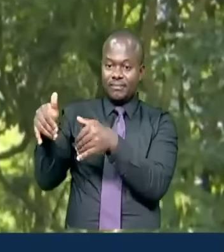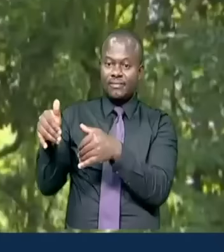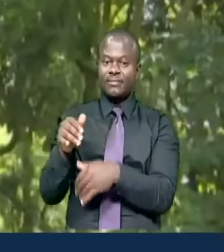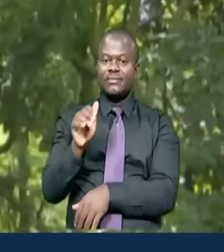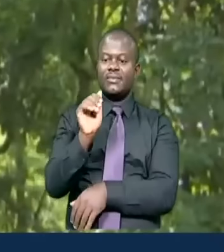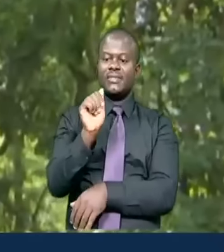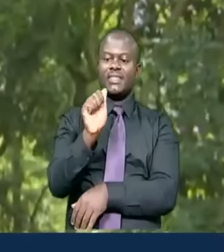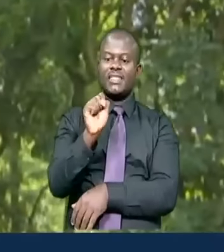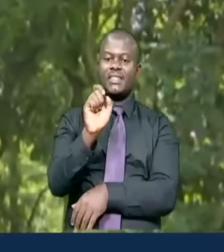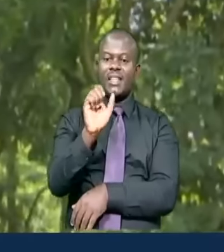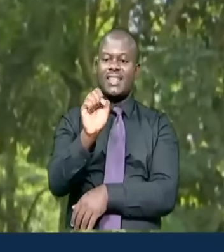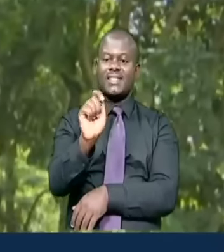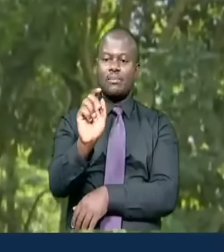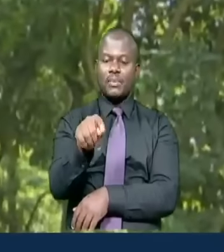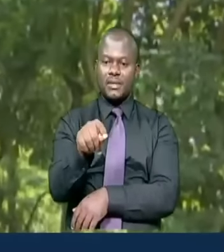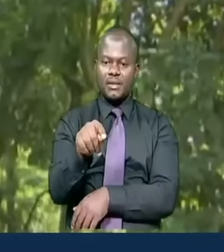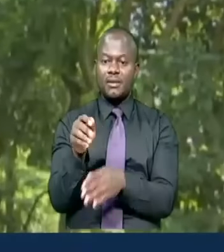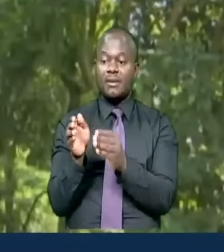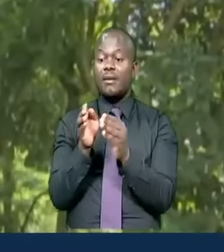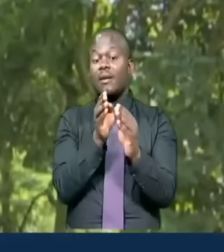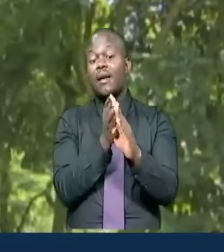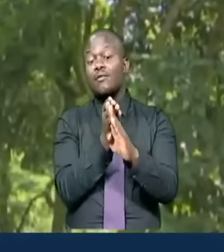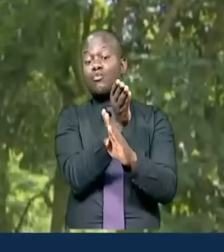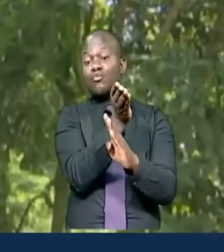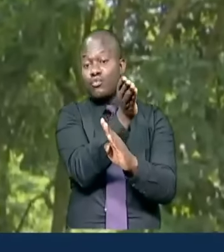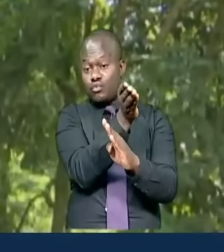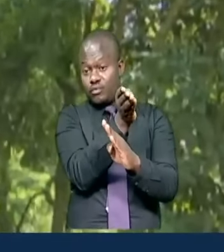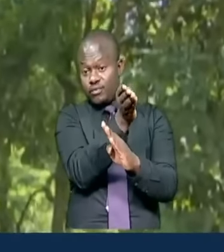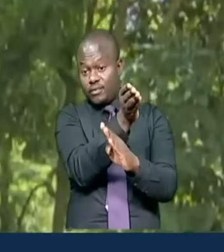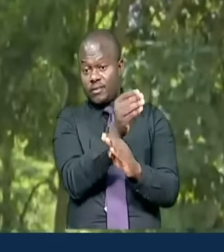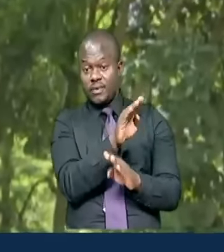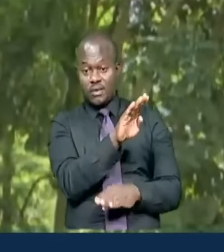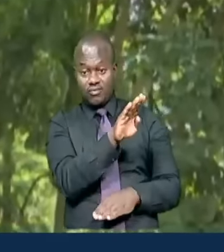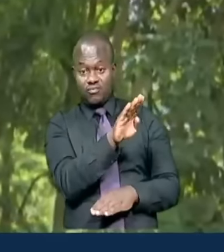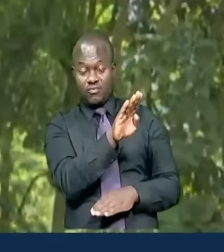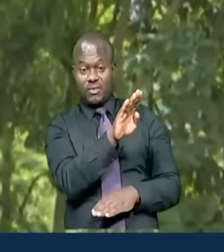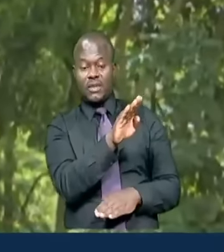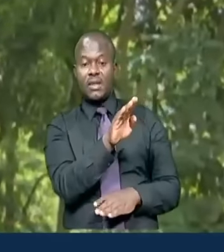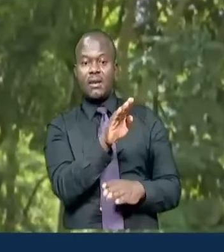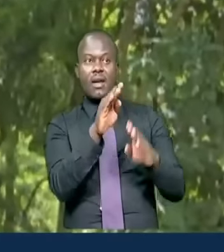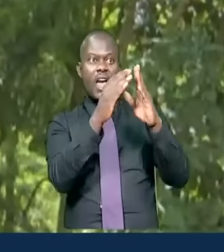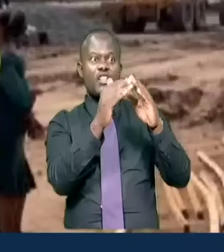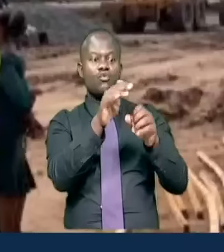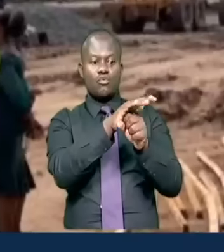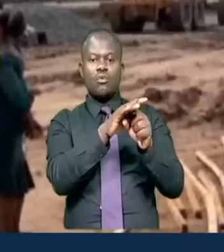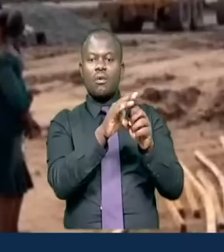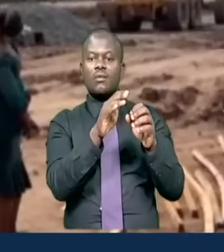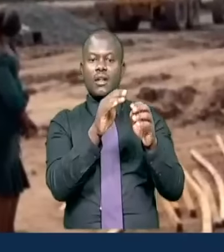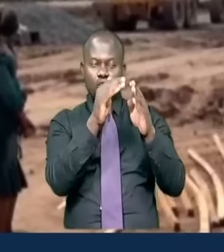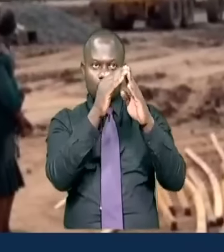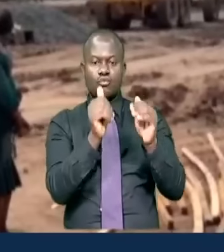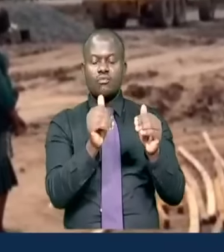STP. Hanyuma uruhande rwa haruguru nanone hari main building ariyo nyubako